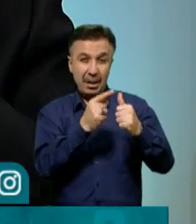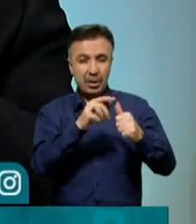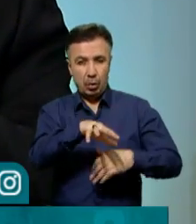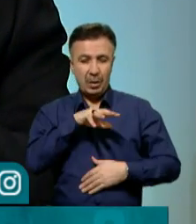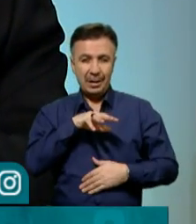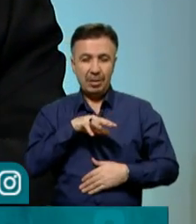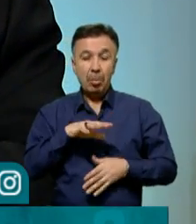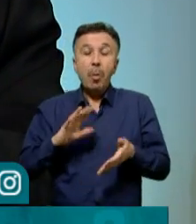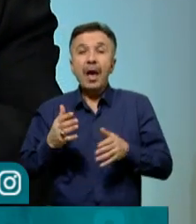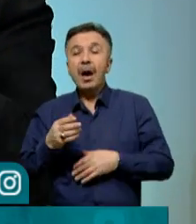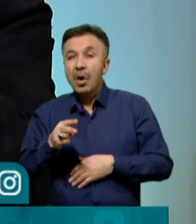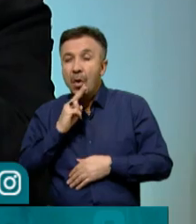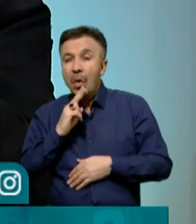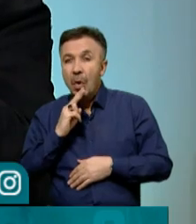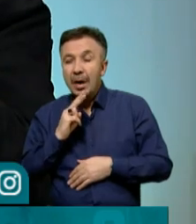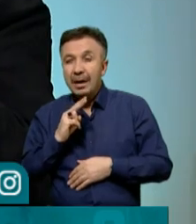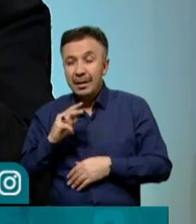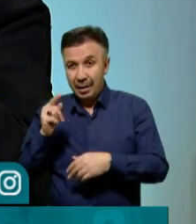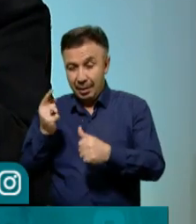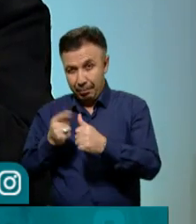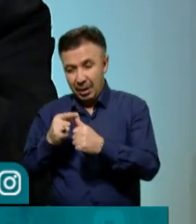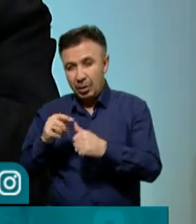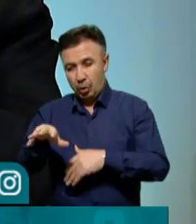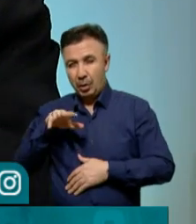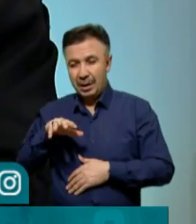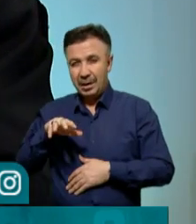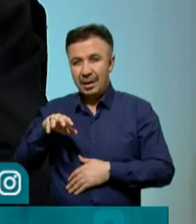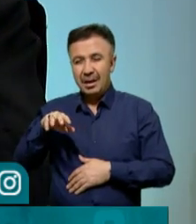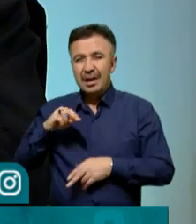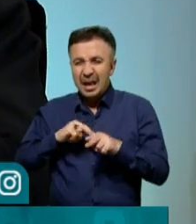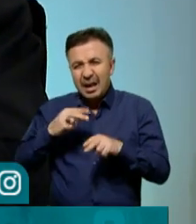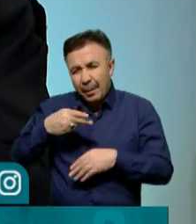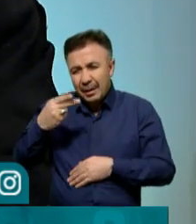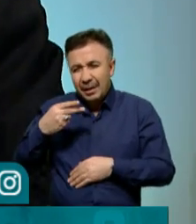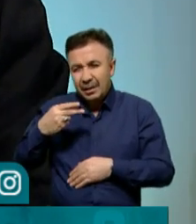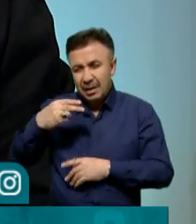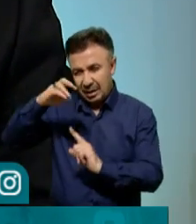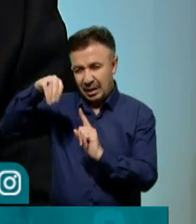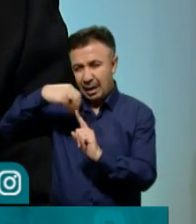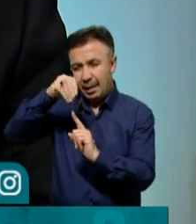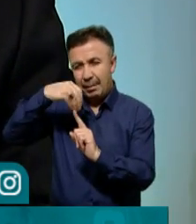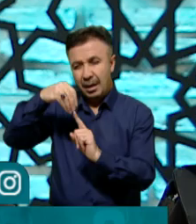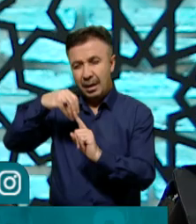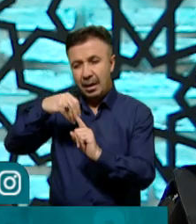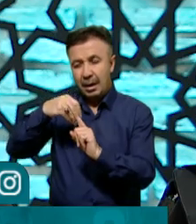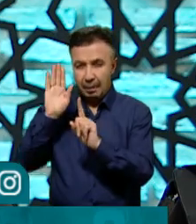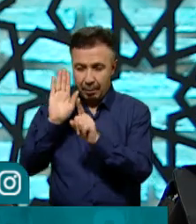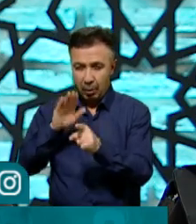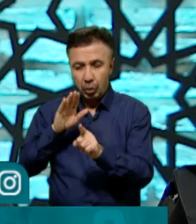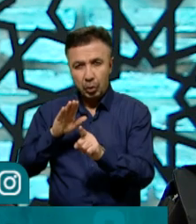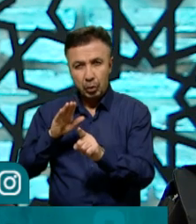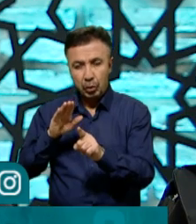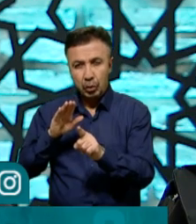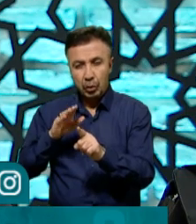ki geldiniz, camiye girdiniz, kamet getirildi. Kılmadınız. Farzdan sonra kılacaksınız. Kaç olarak kılarsınız? Dört. Dört